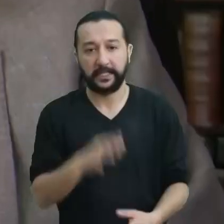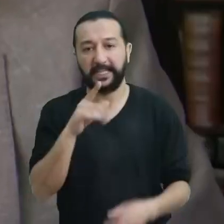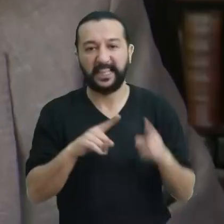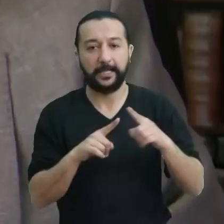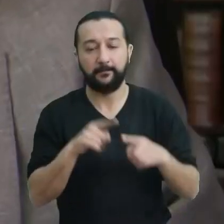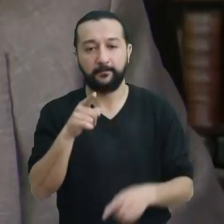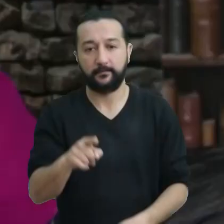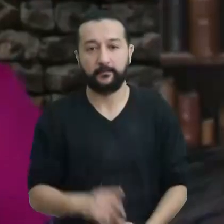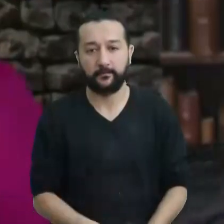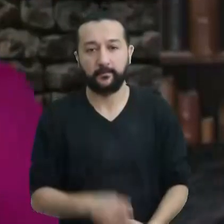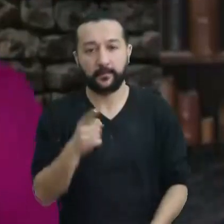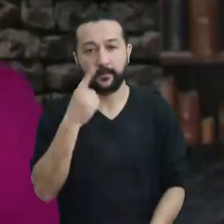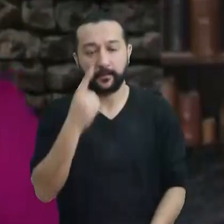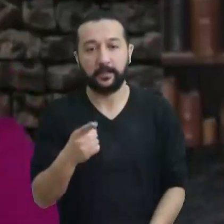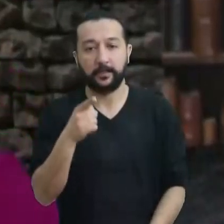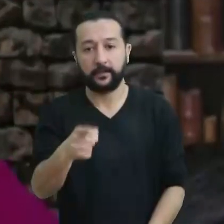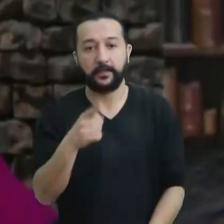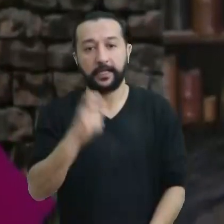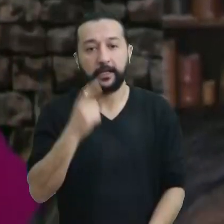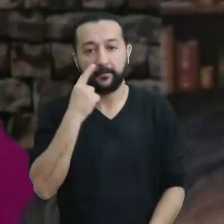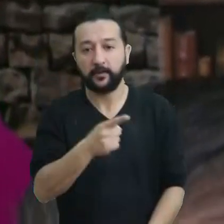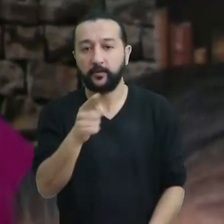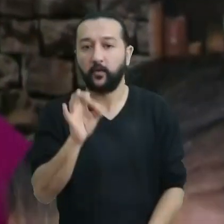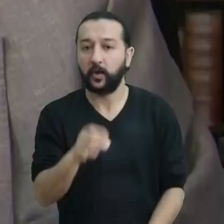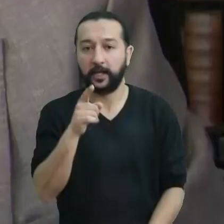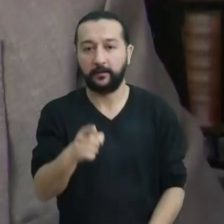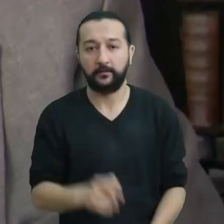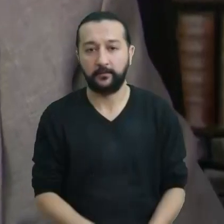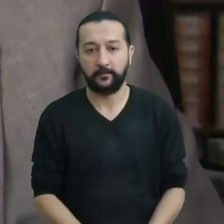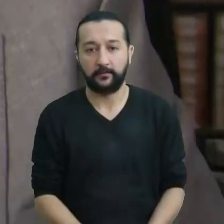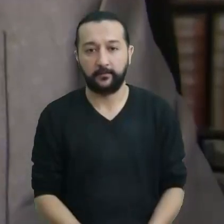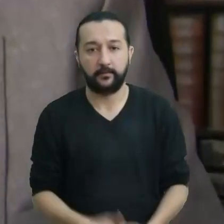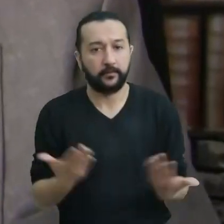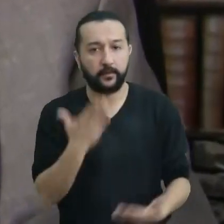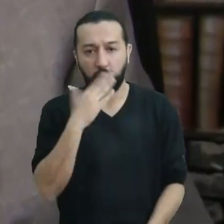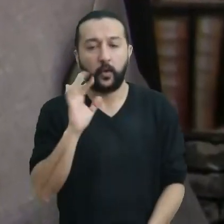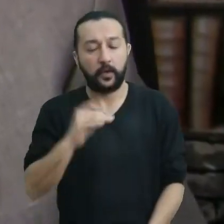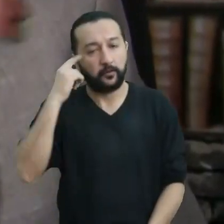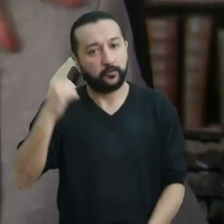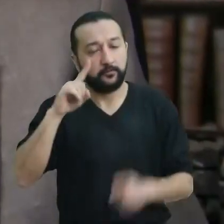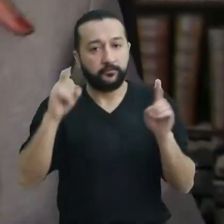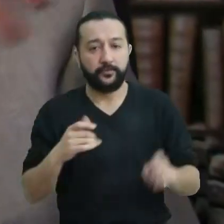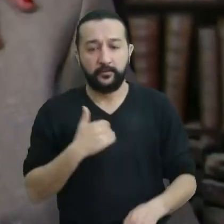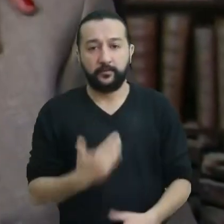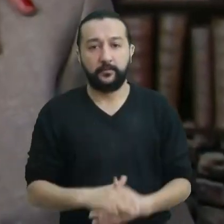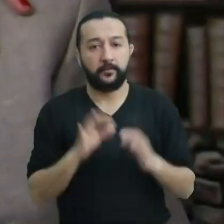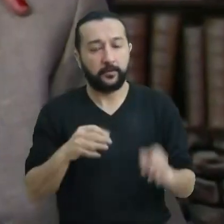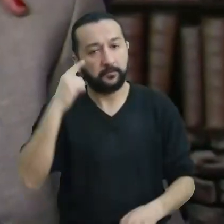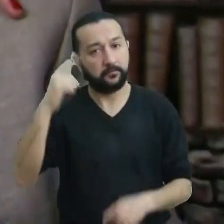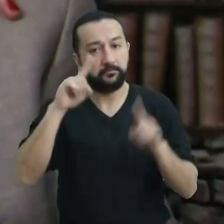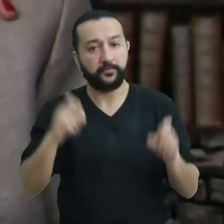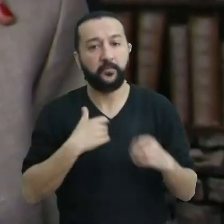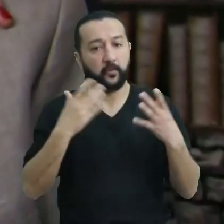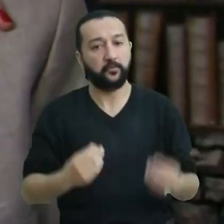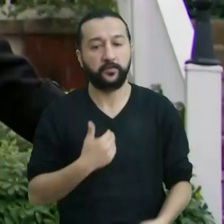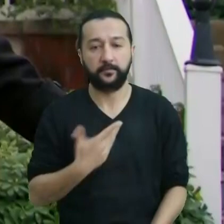Tim. Şşt. Sen nereye bakıyorsun, öyle bakayım ha? Yok, dalmışım. Dalmışım